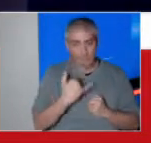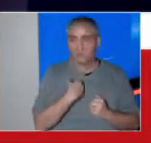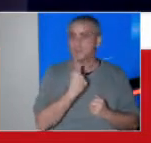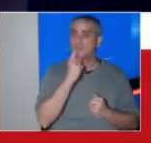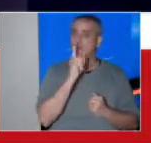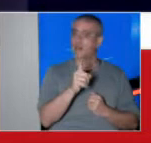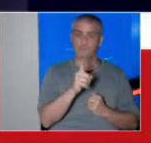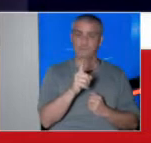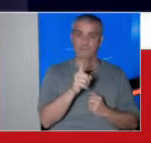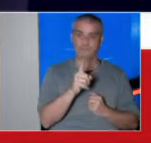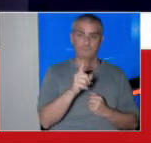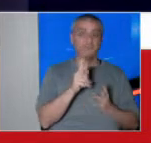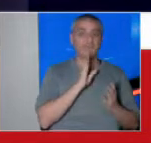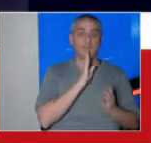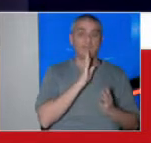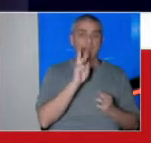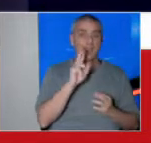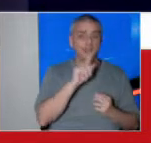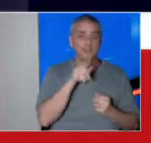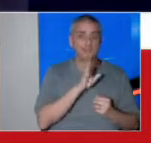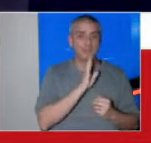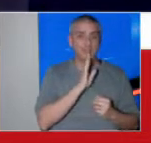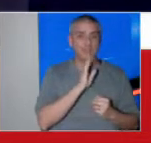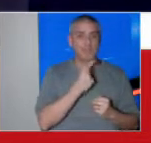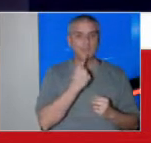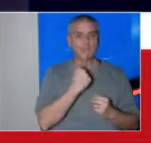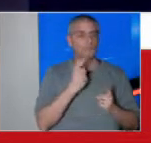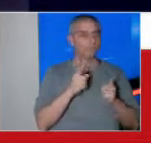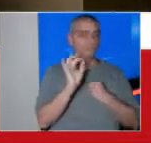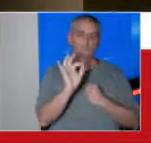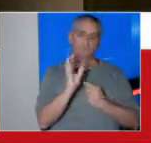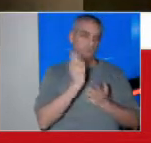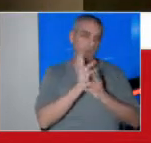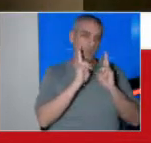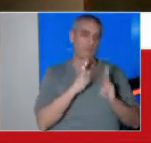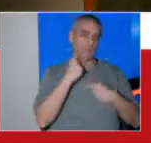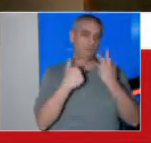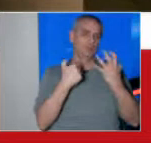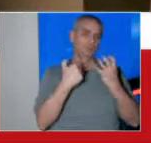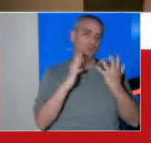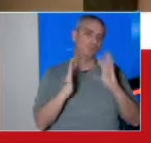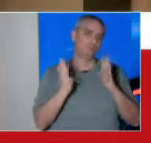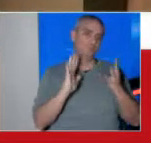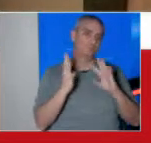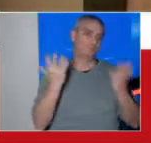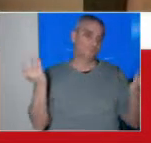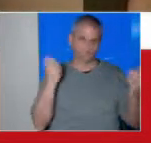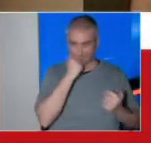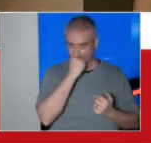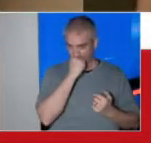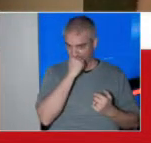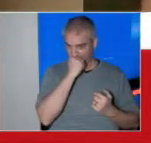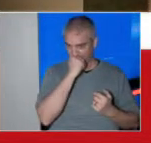לכם. הבעיה של רזי בעיקר זה הטעם המוסיקלי שלו, שקפה בשנות ה-60 פחות או יותר.